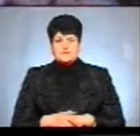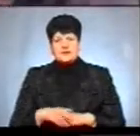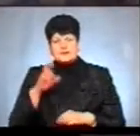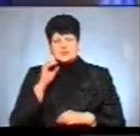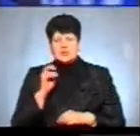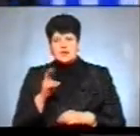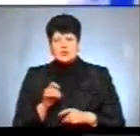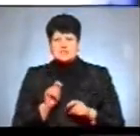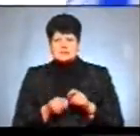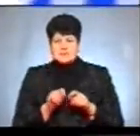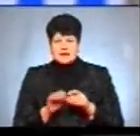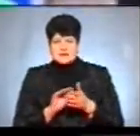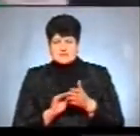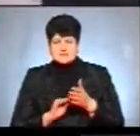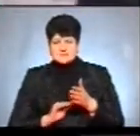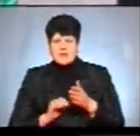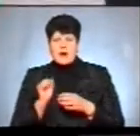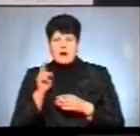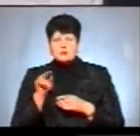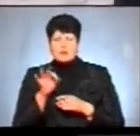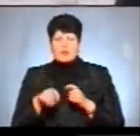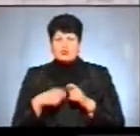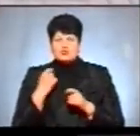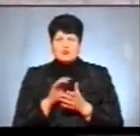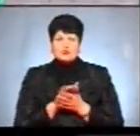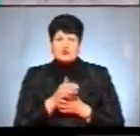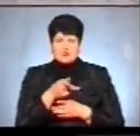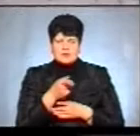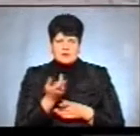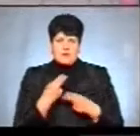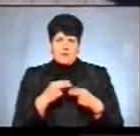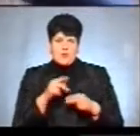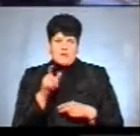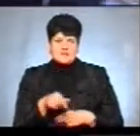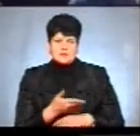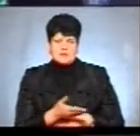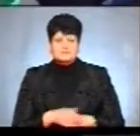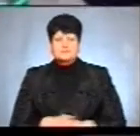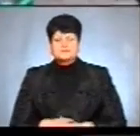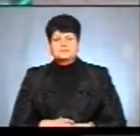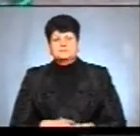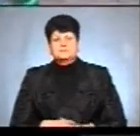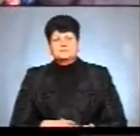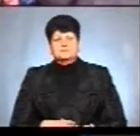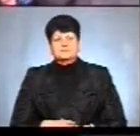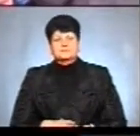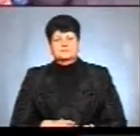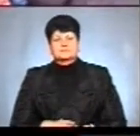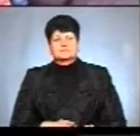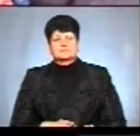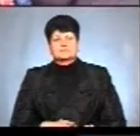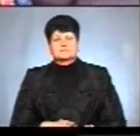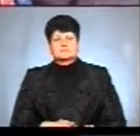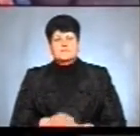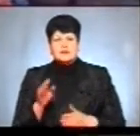Держекоінспектор складає акт про порушення та ознайомлює з ним продавця первоцвітів. На вас